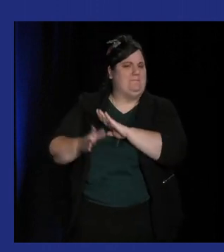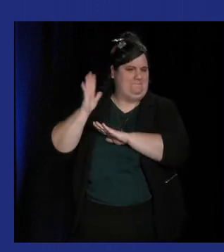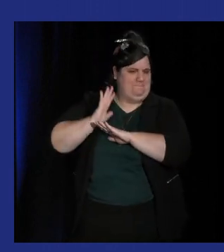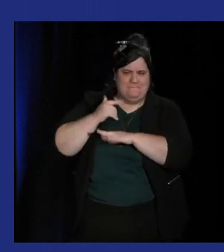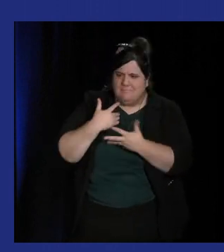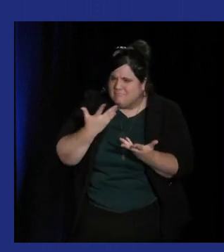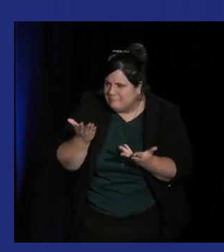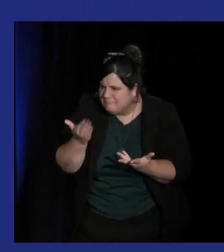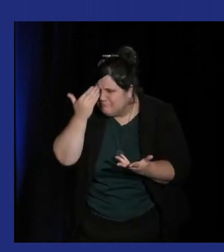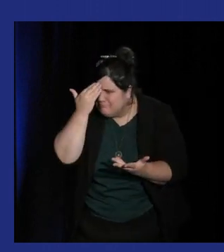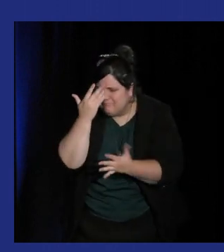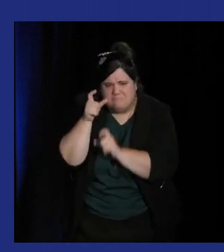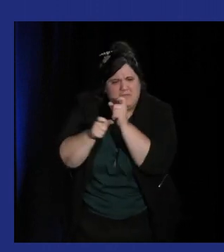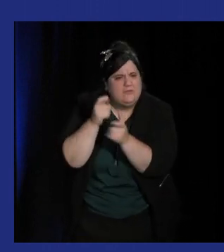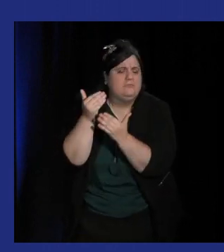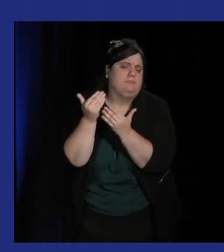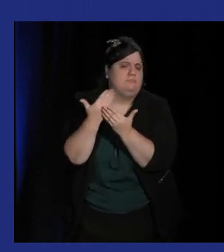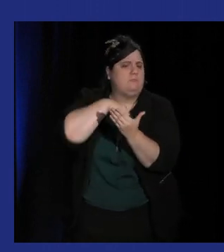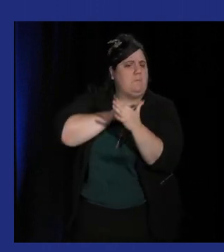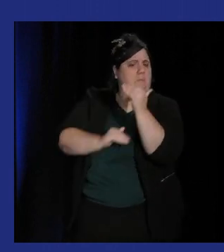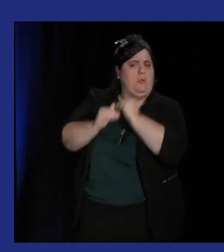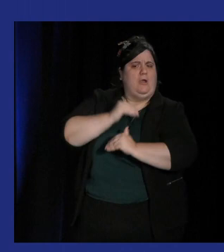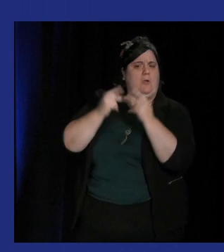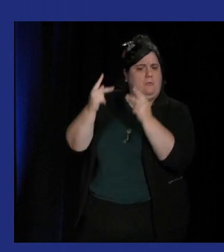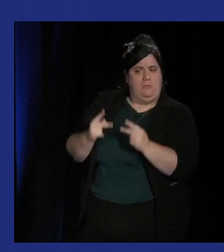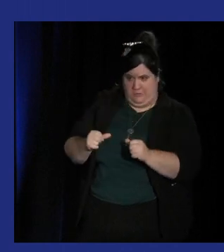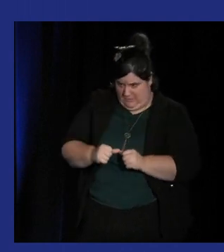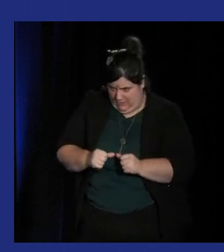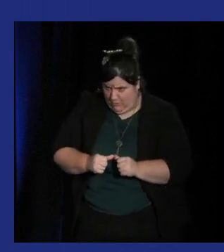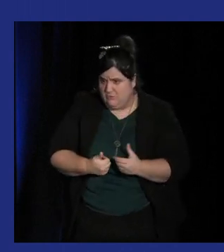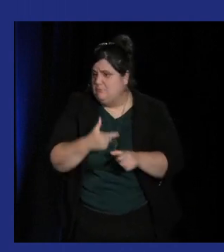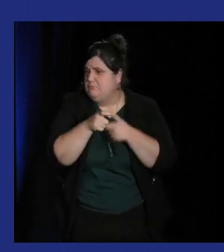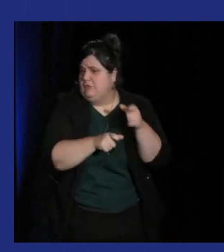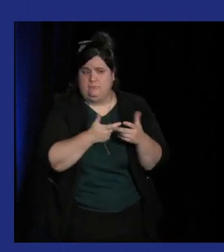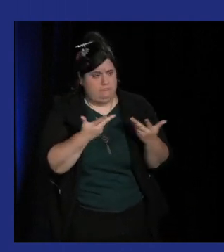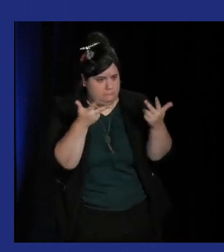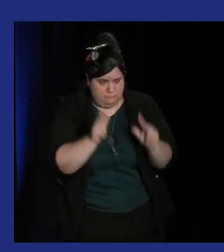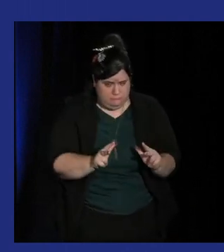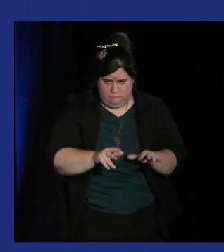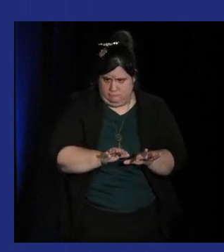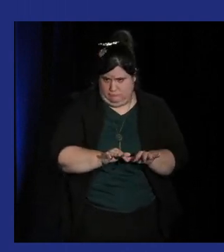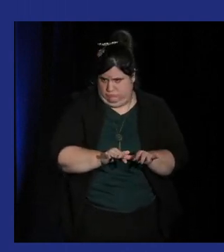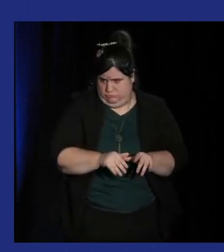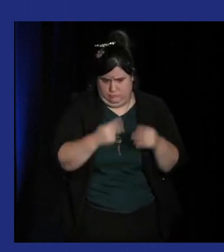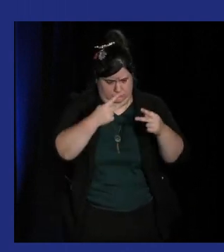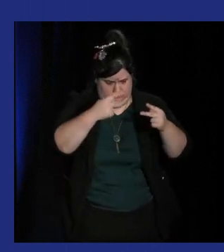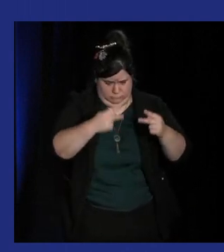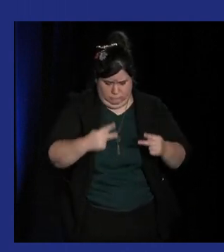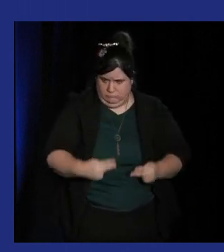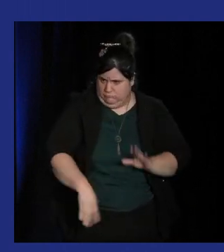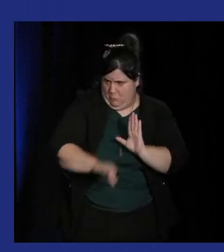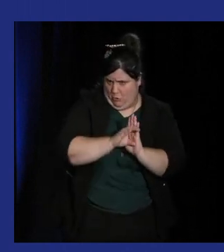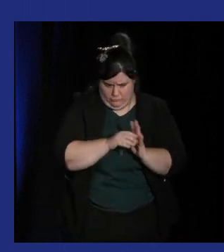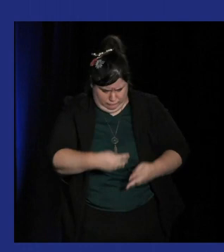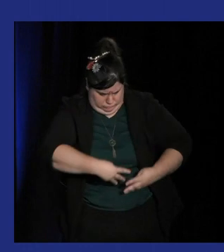je sais pas si vous voyez ce que c'est un programme dans un dans une boîte de jeu c'est quelqu'un qui va coder des lignes de code qui s'aperçonnent qui derrière son ordi qui fait le